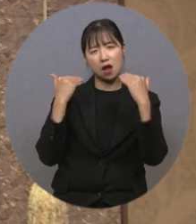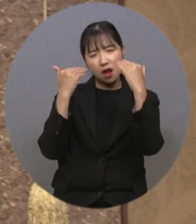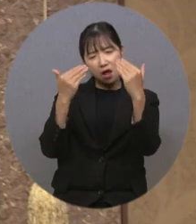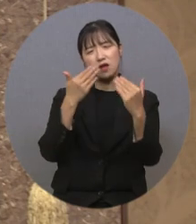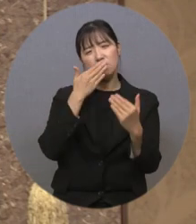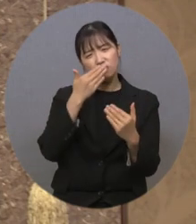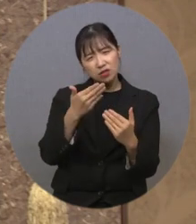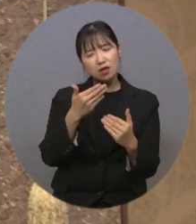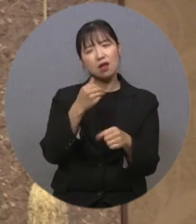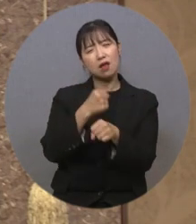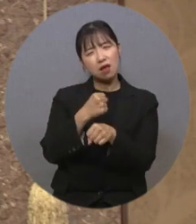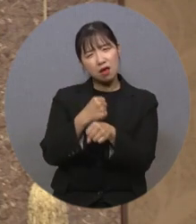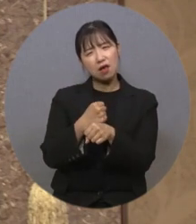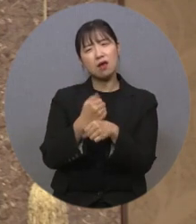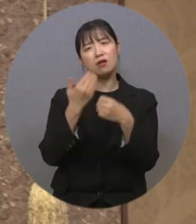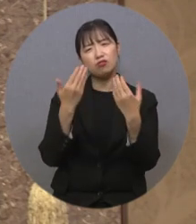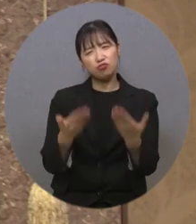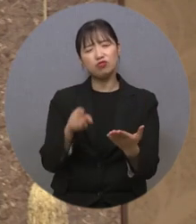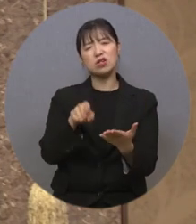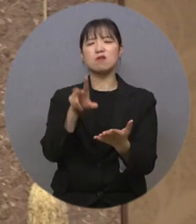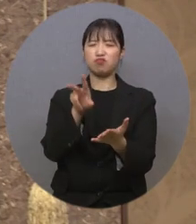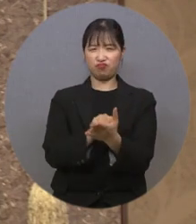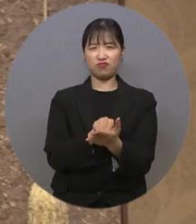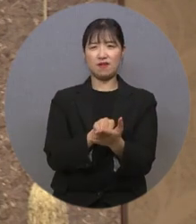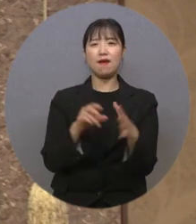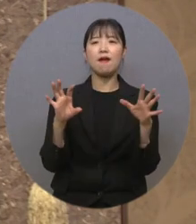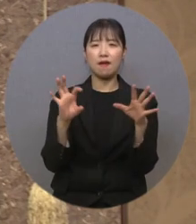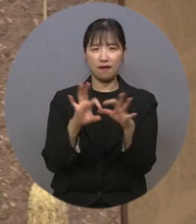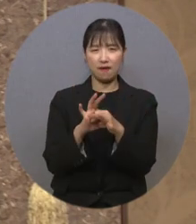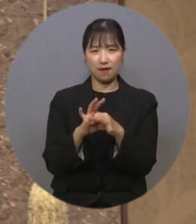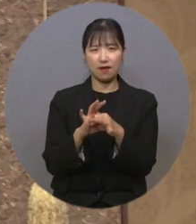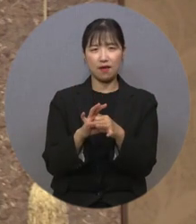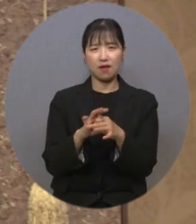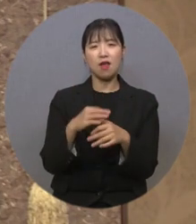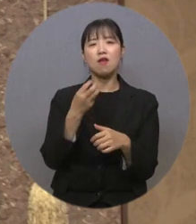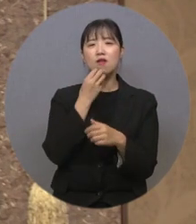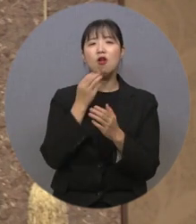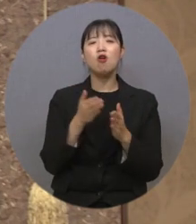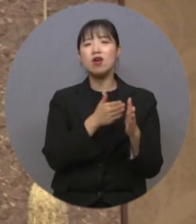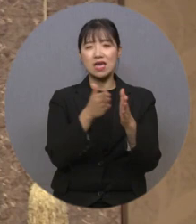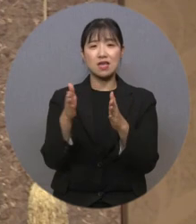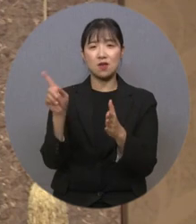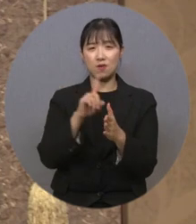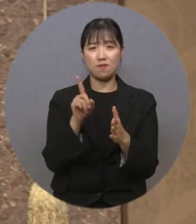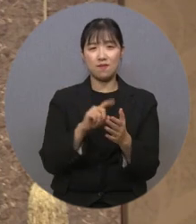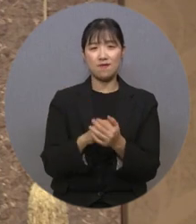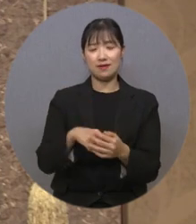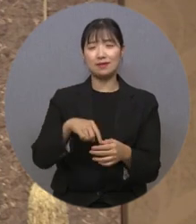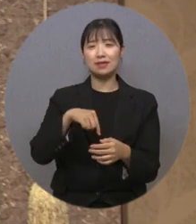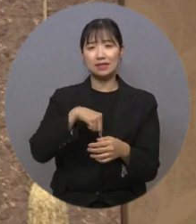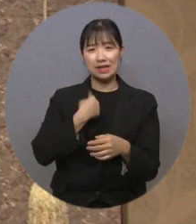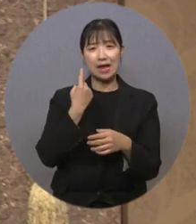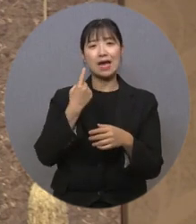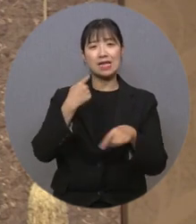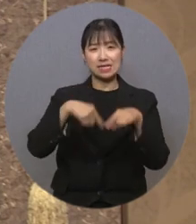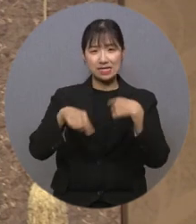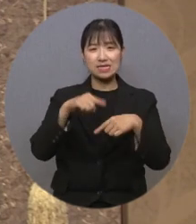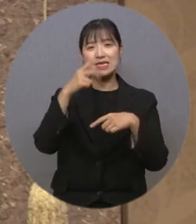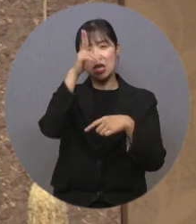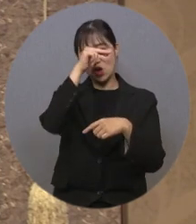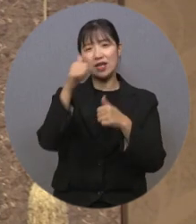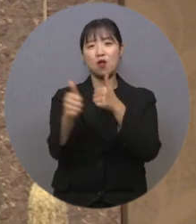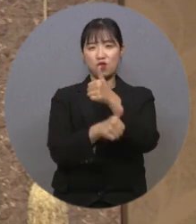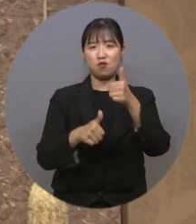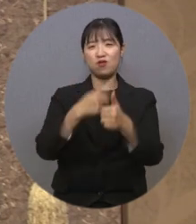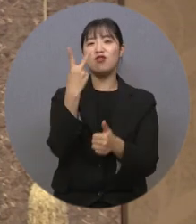있게 해야 되느냐 이 문제를 가지고 저희 경기도에는 이제 자치경찰위원회가 두